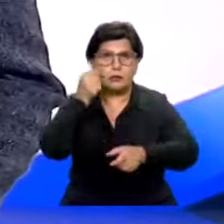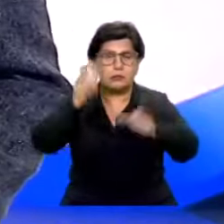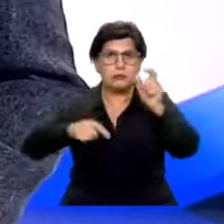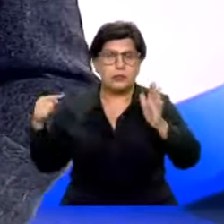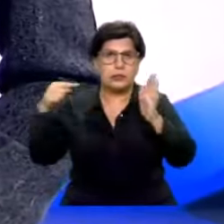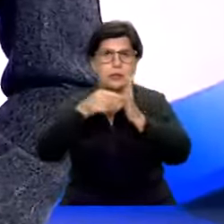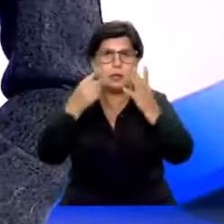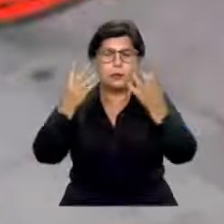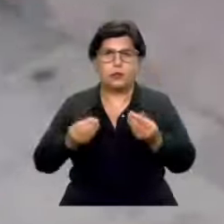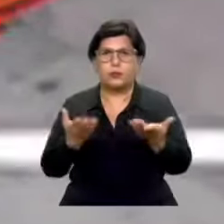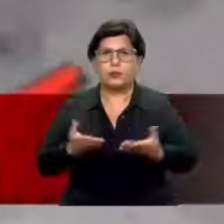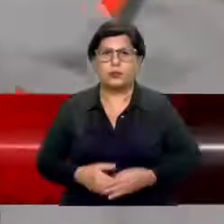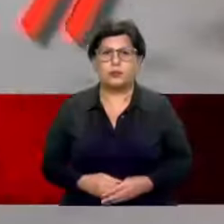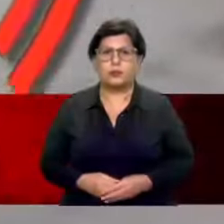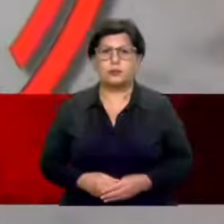isabet etti.